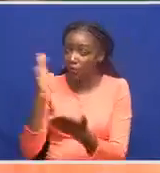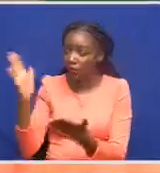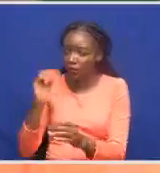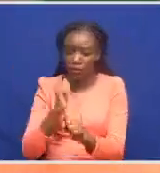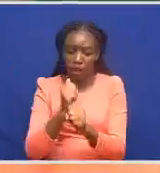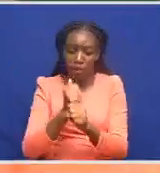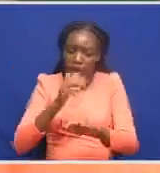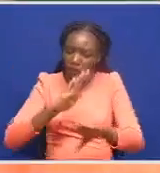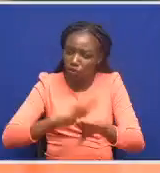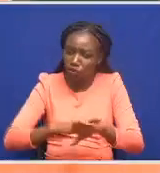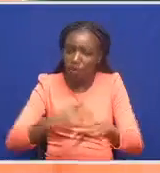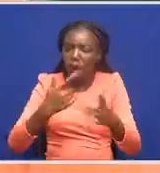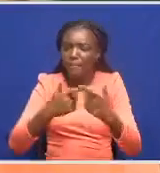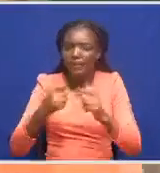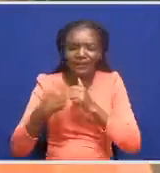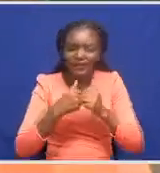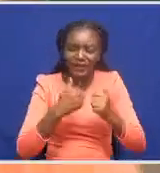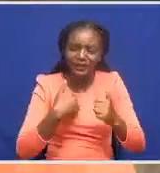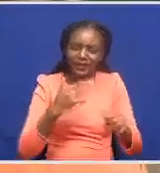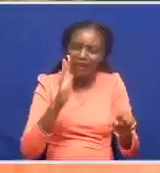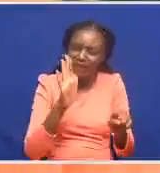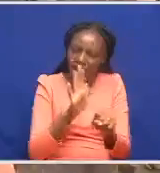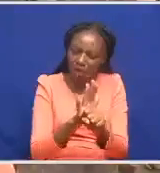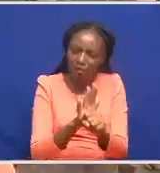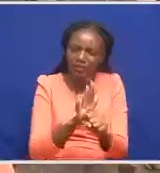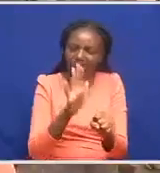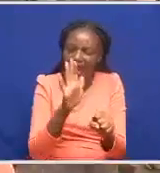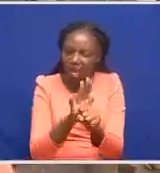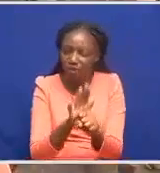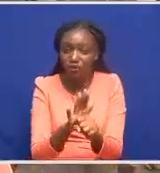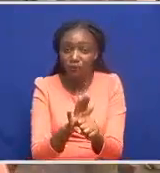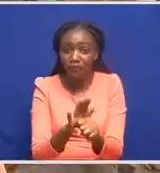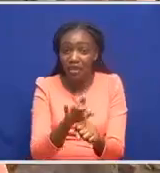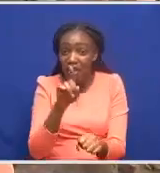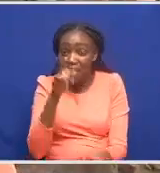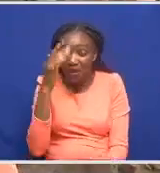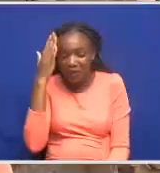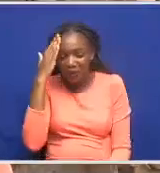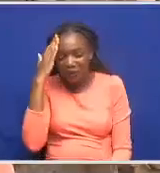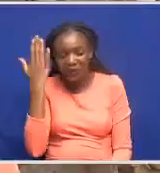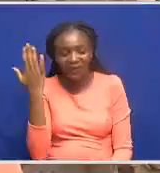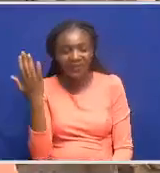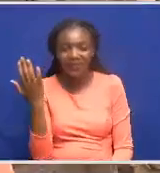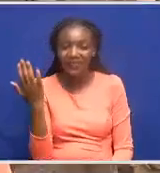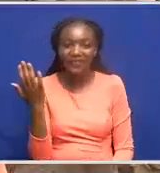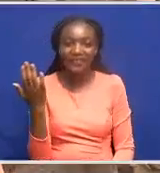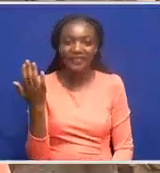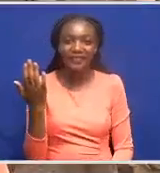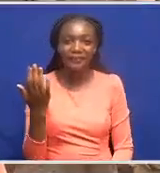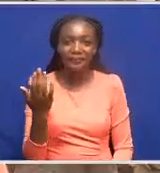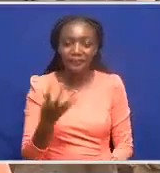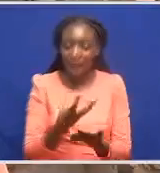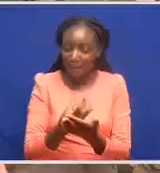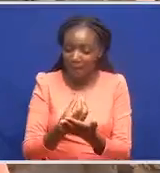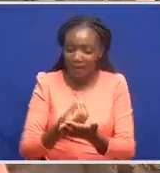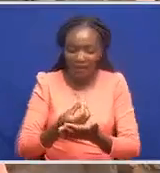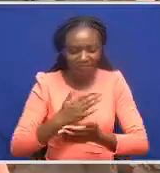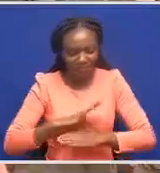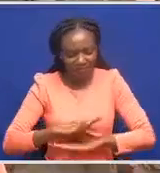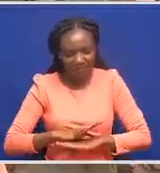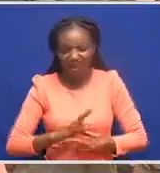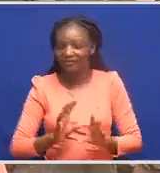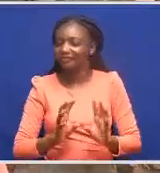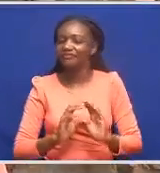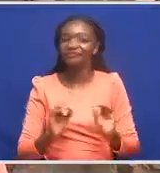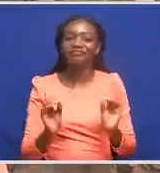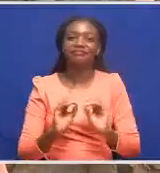siku, anapitia changamoto si haba. Unajua hata uwezi pata pesa ya kujiwekea akiba. Ni